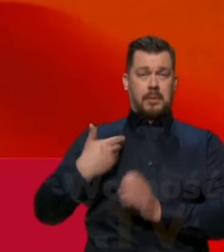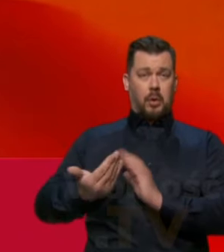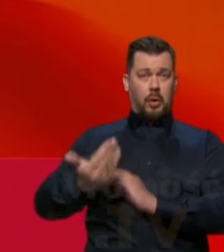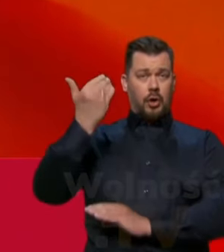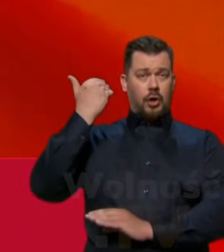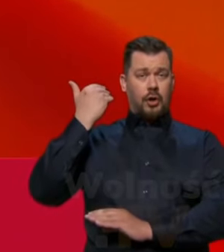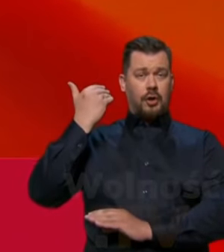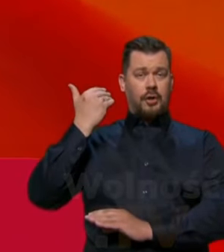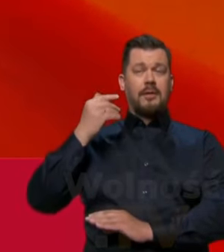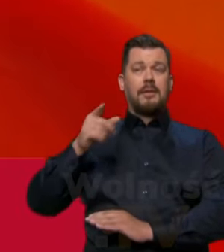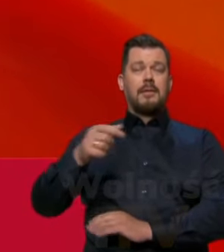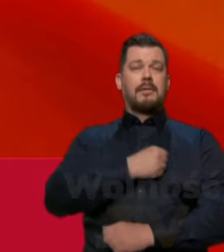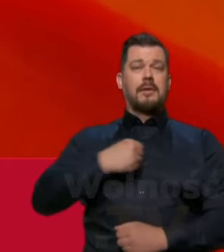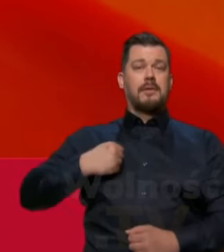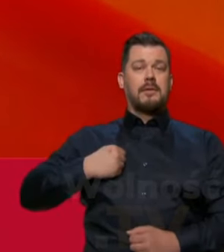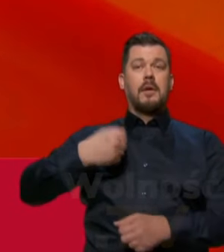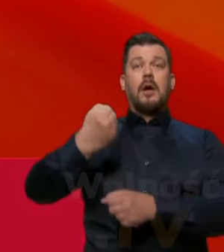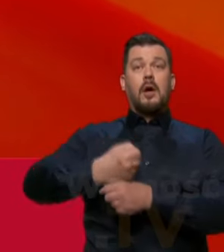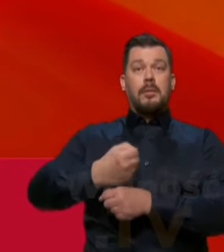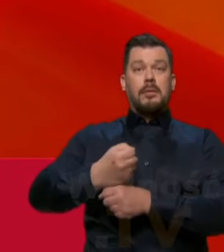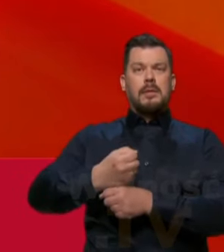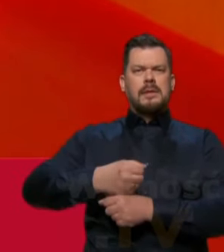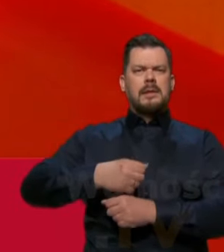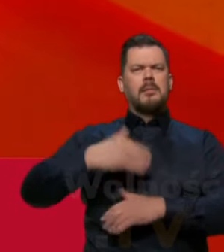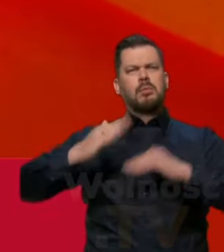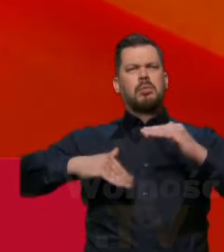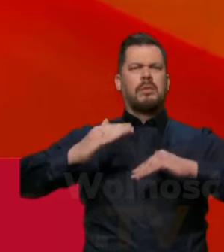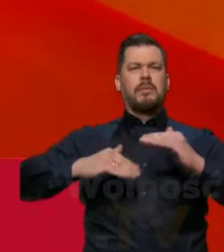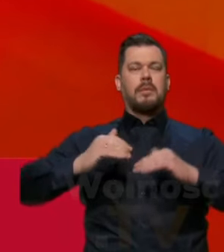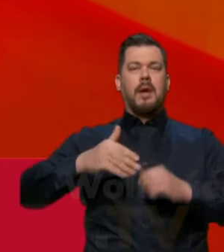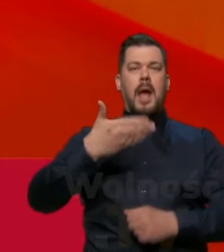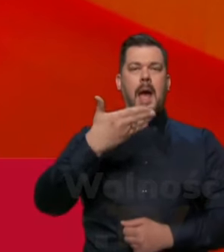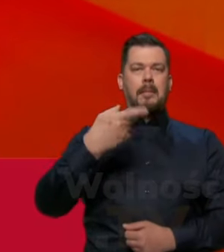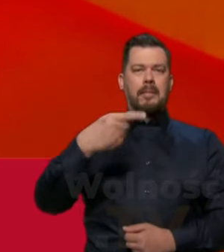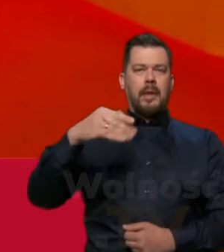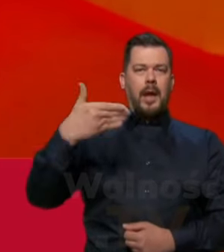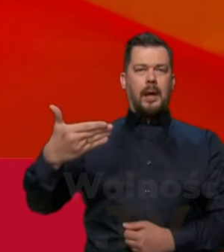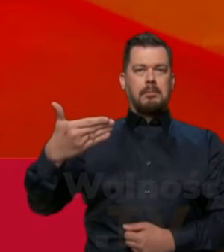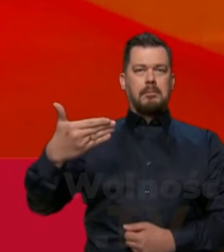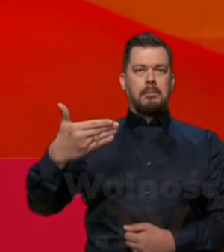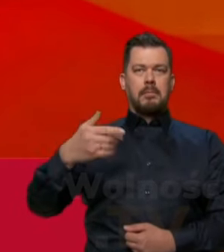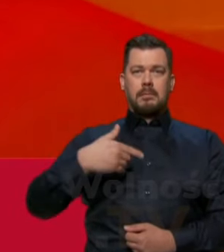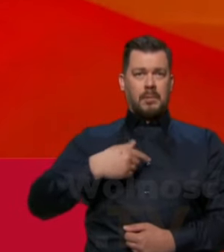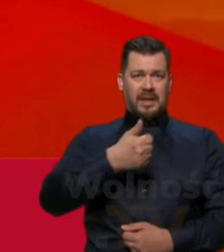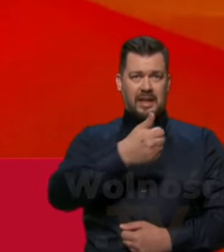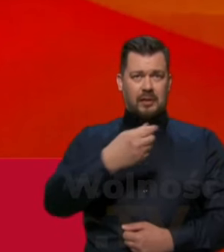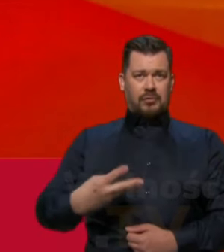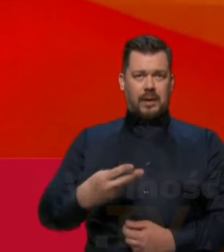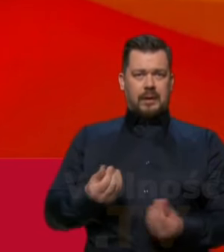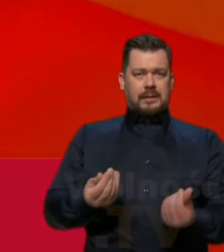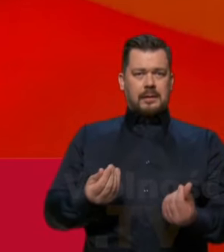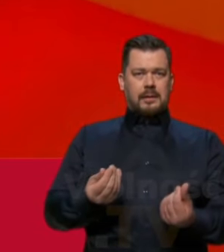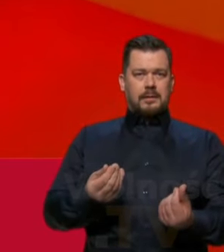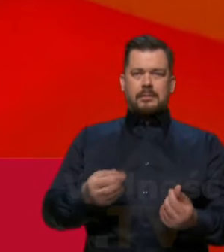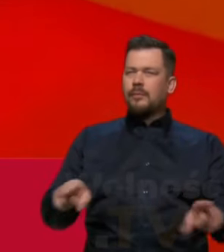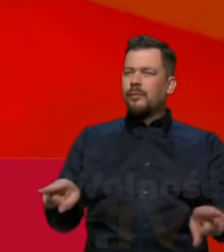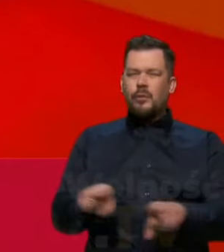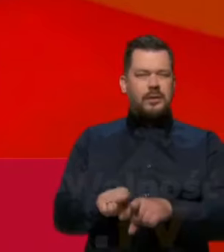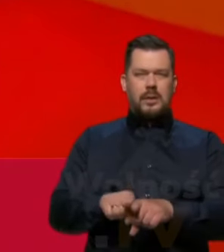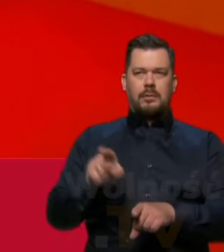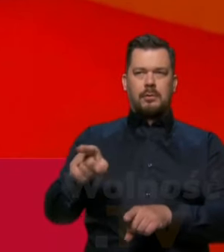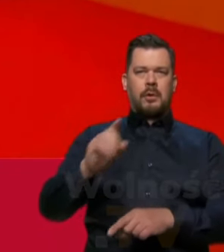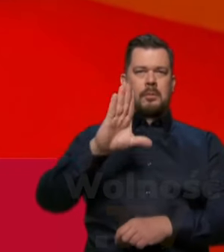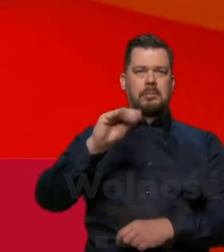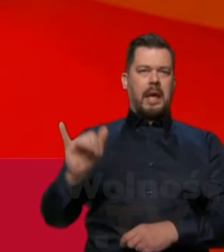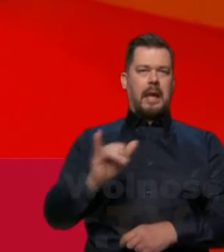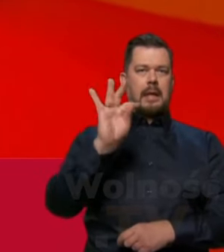6-letni odbudowy Warszawy. Robotnicy dostawali na MDM-ie za ćwierć darmo mieszkania. Tak samo dokładnie pani Biejat